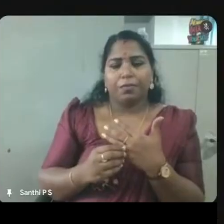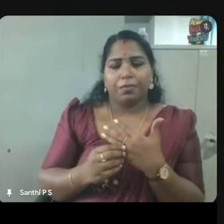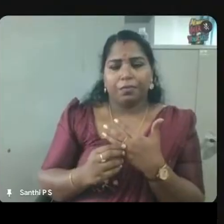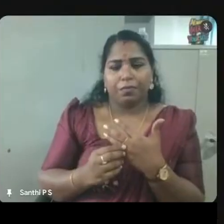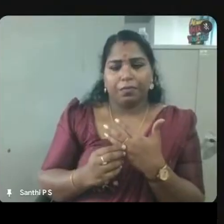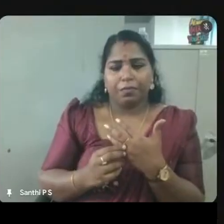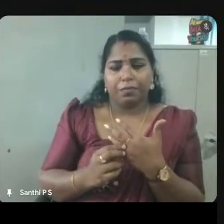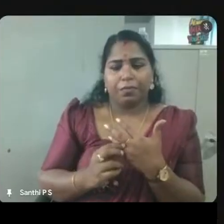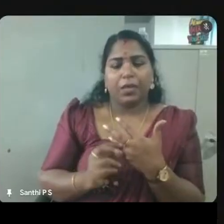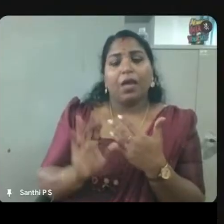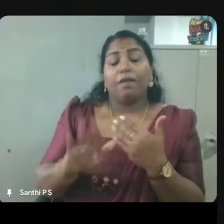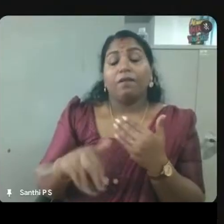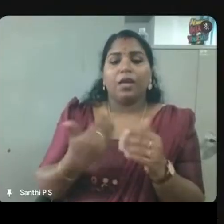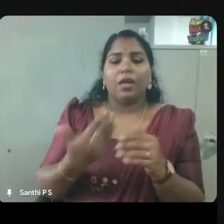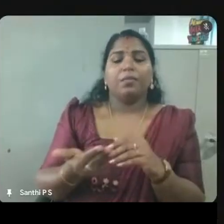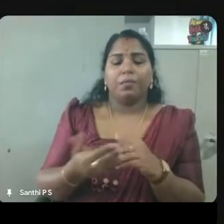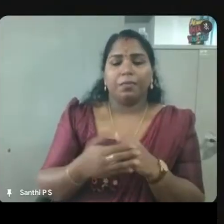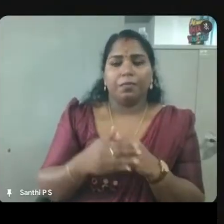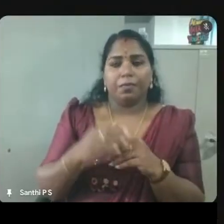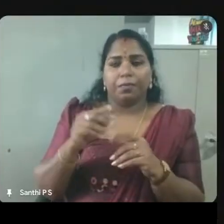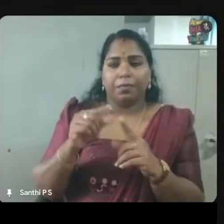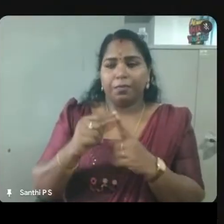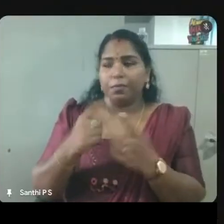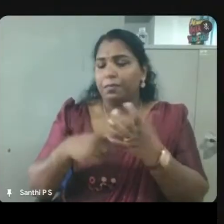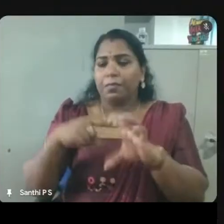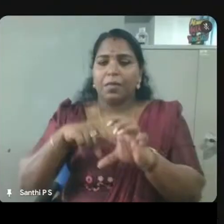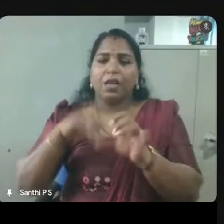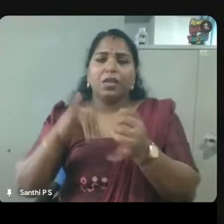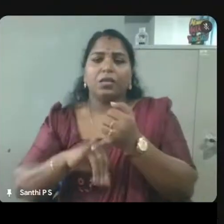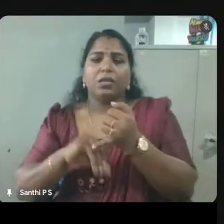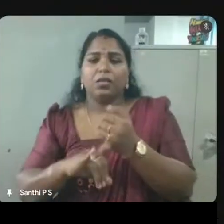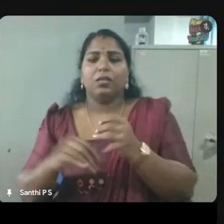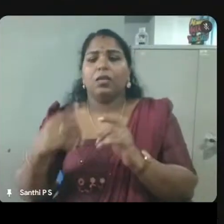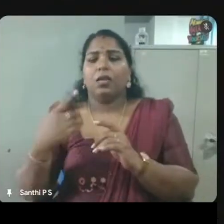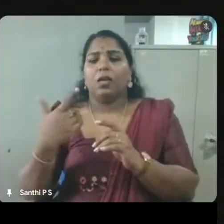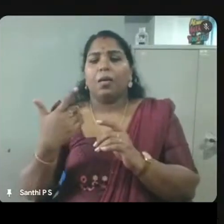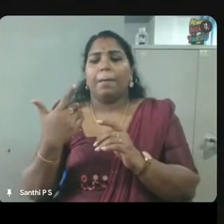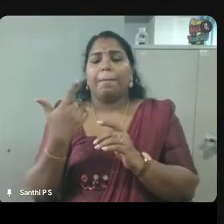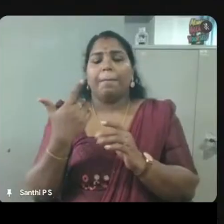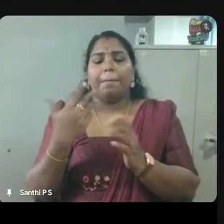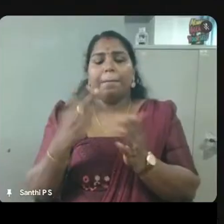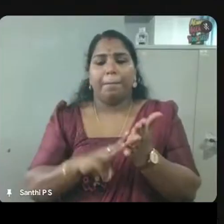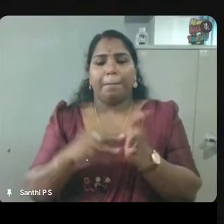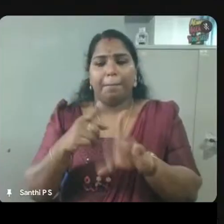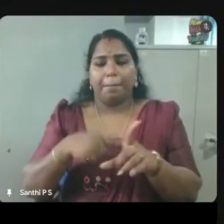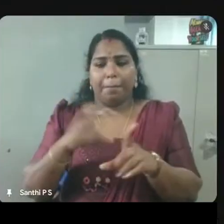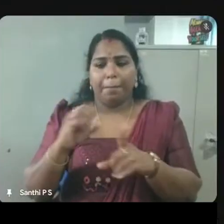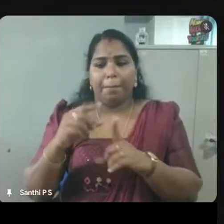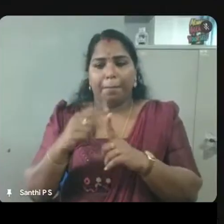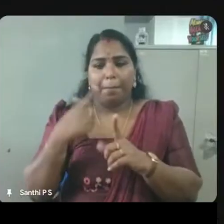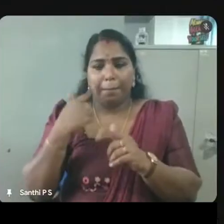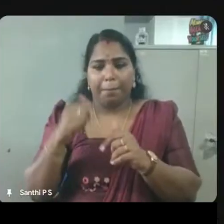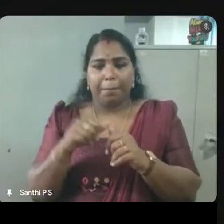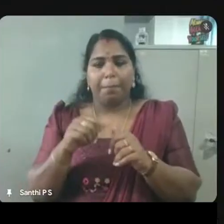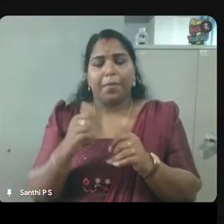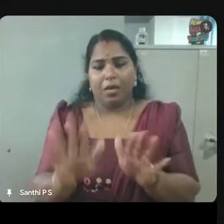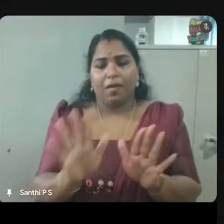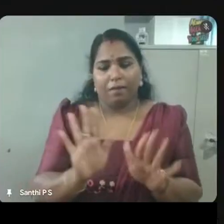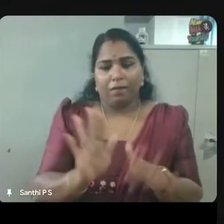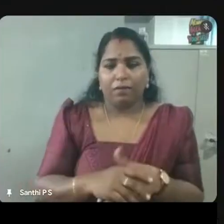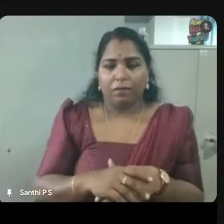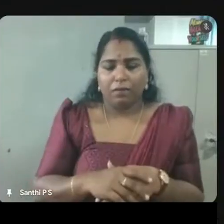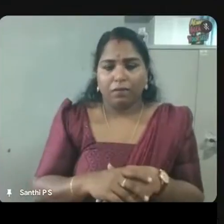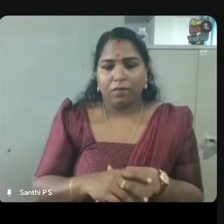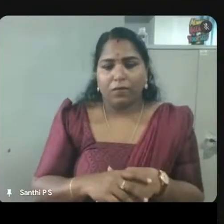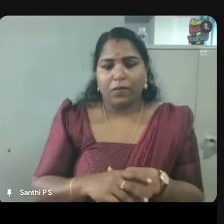പറയുന്നത്. വെള്ളെഴുത്ത് 40 സെന്റിമീറ്റർ 30 സെന്റിമീറ്ററിൽ ഫോക്കസ് ചെയ്യാനുള്ള ഒരു ബുദ്ധിമുട്ട്. അപ്പൊ മാമിന് രണ്ടും കൂടിയുള്ള കണ്ണാടി വേണ്ടി വരും. അപ്പോൾ ആ